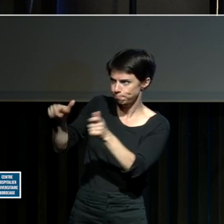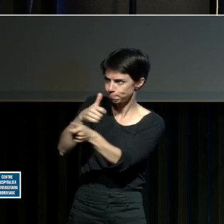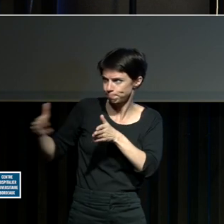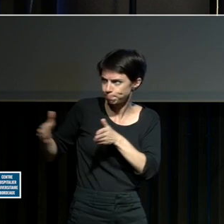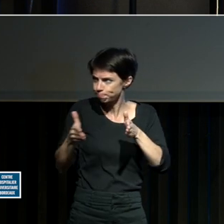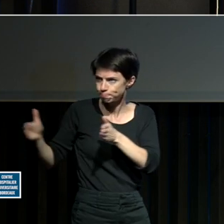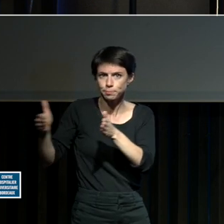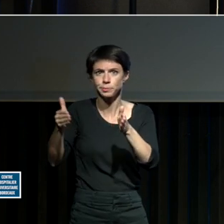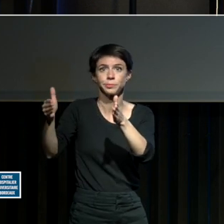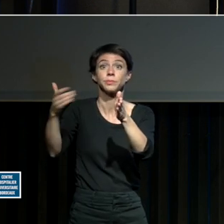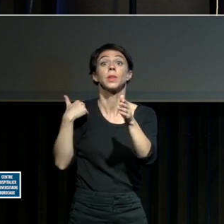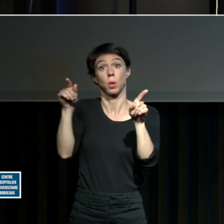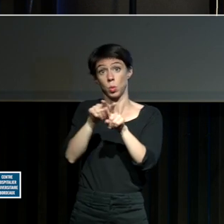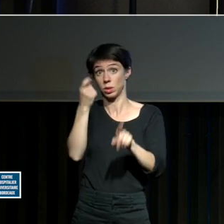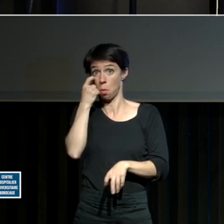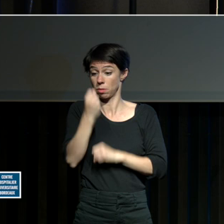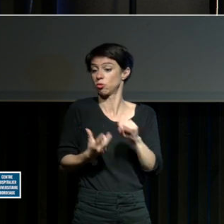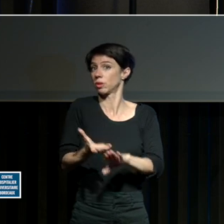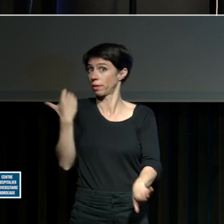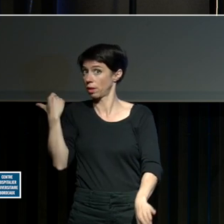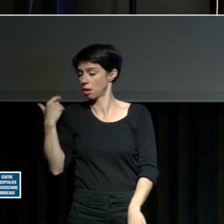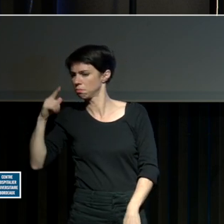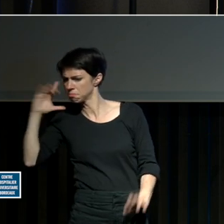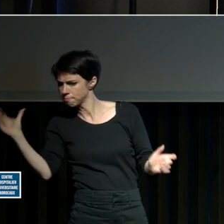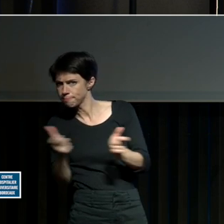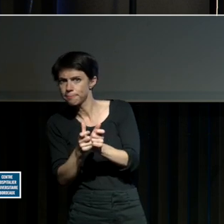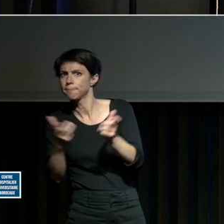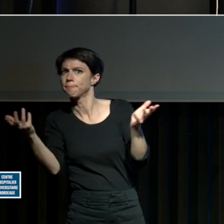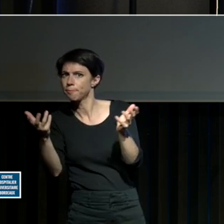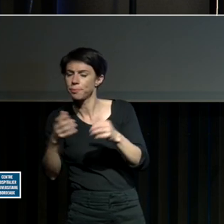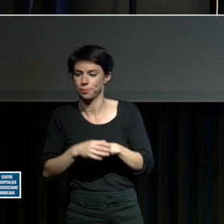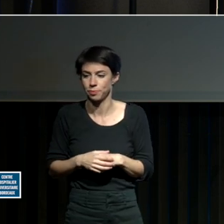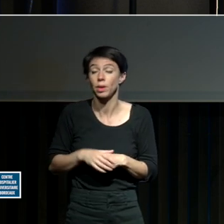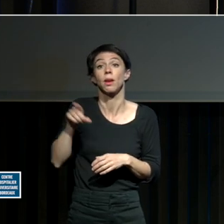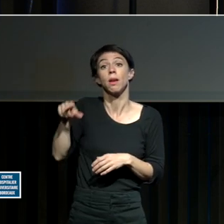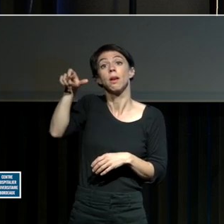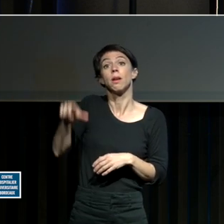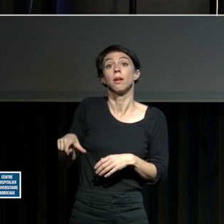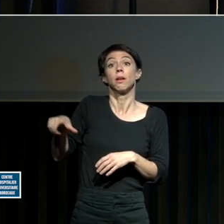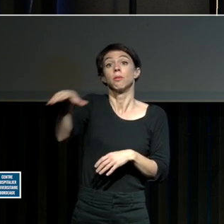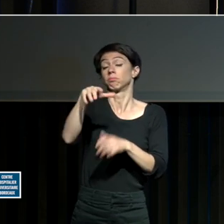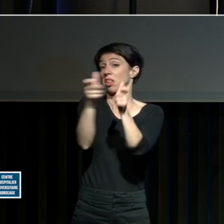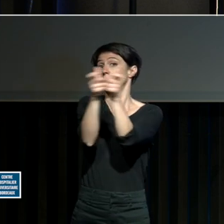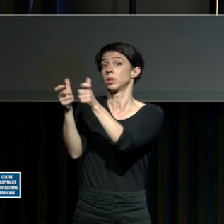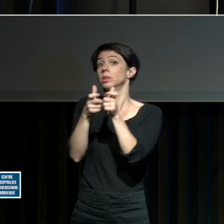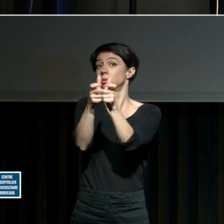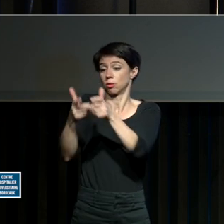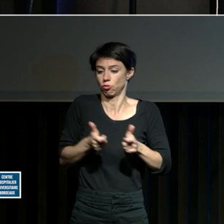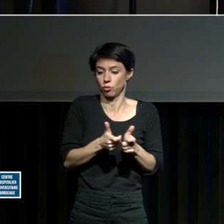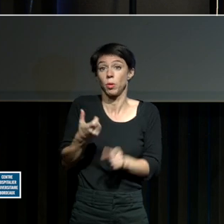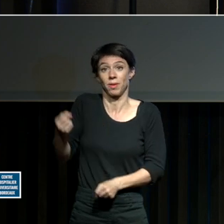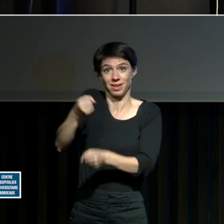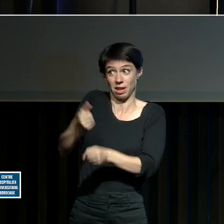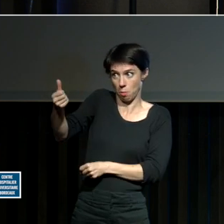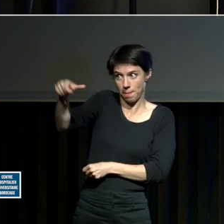qui est apparu il y a quelques années, qui est que les concepteurs de jeux vidéo ont introduit